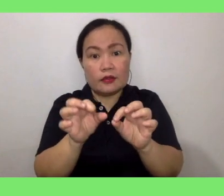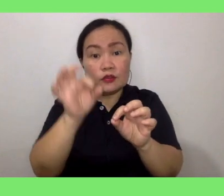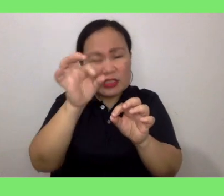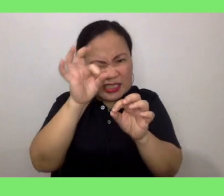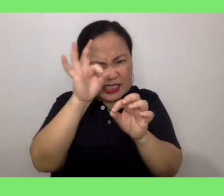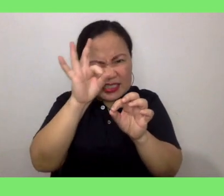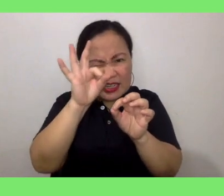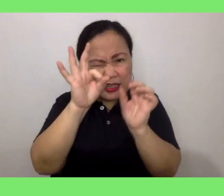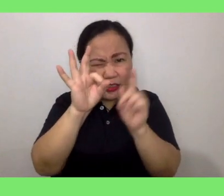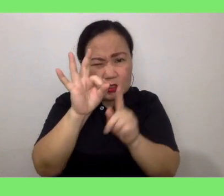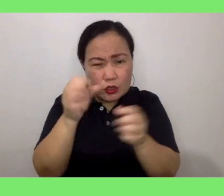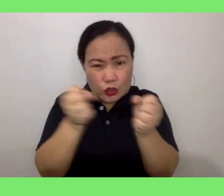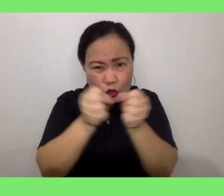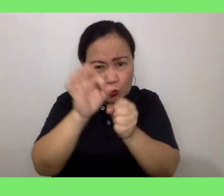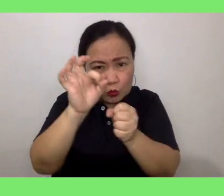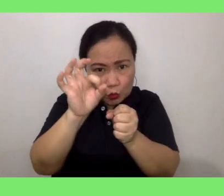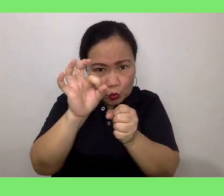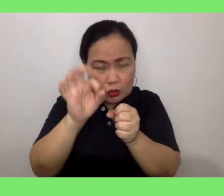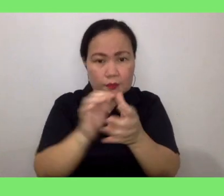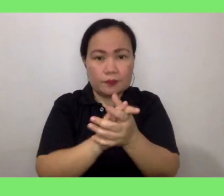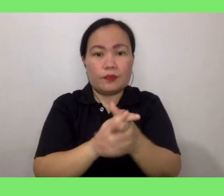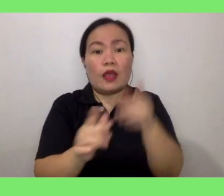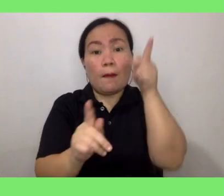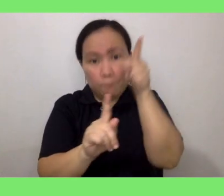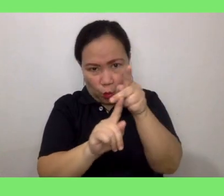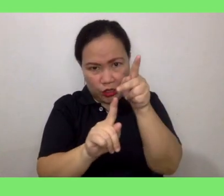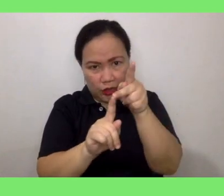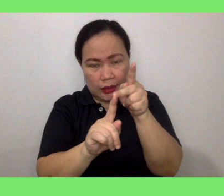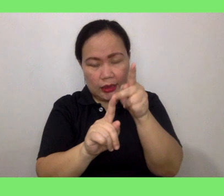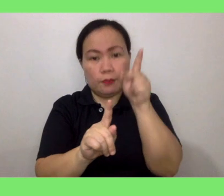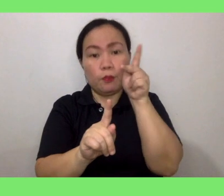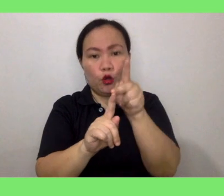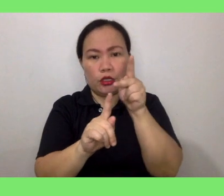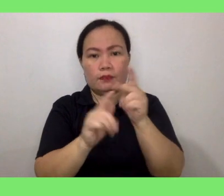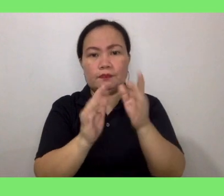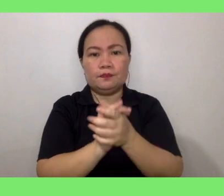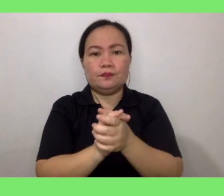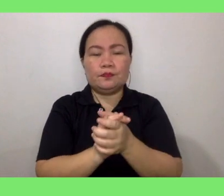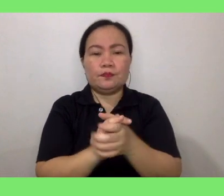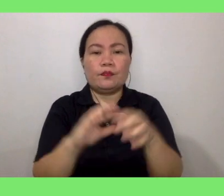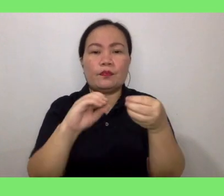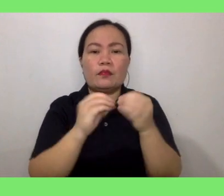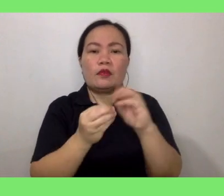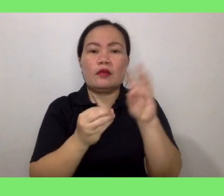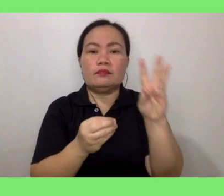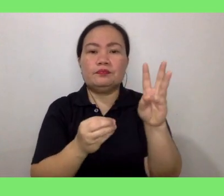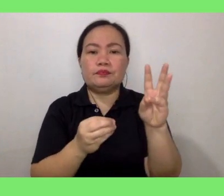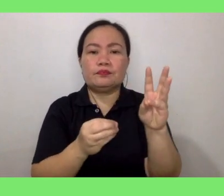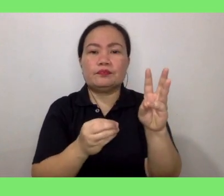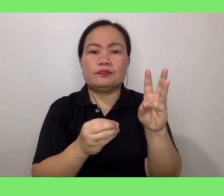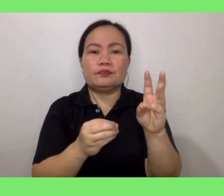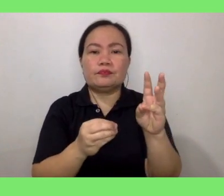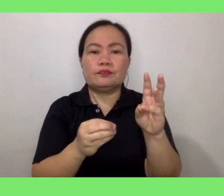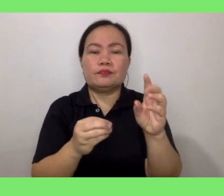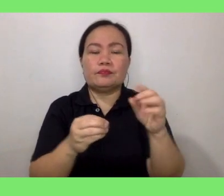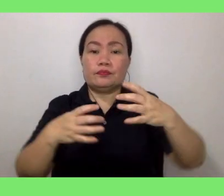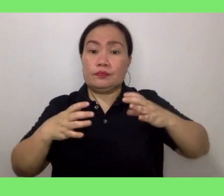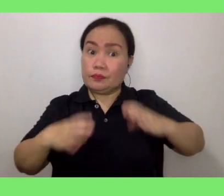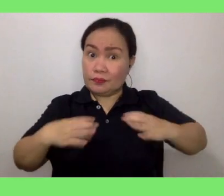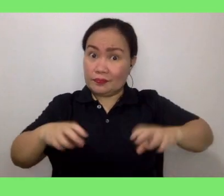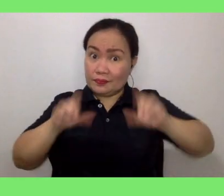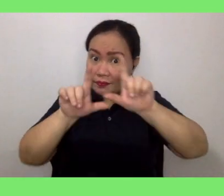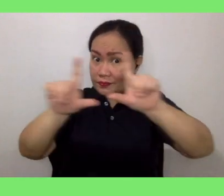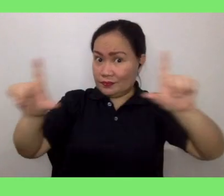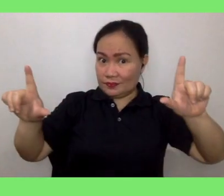dun sa sinulid. So, that is already a point. Okay? A clothesline,